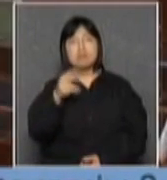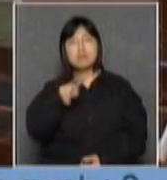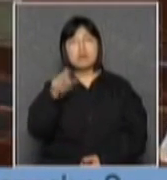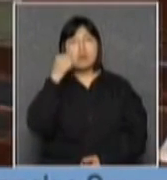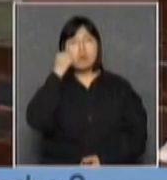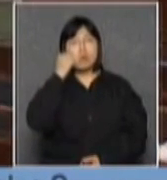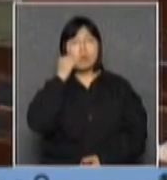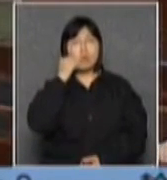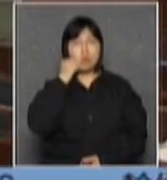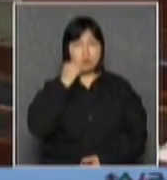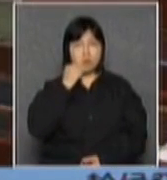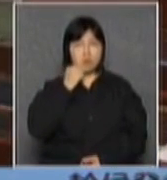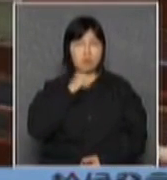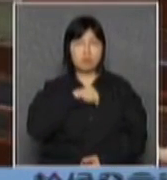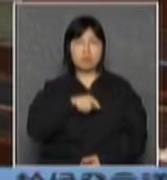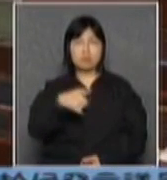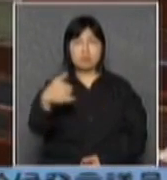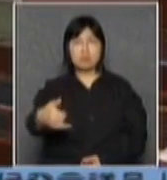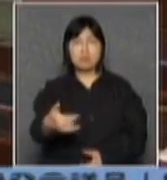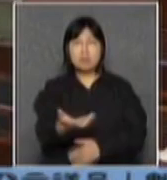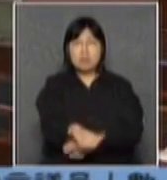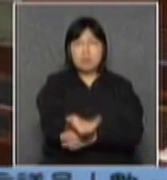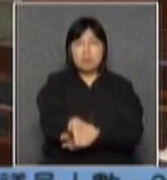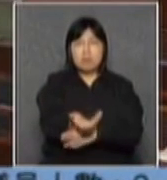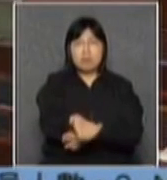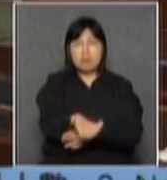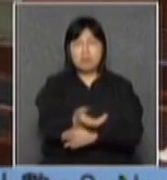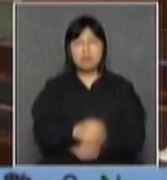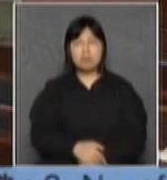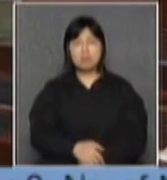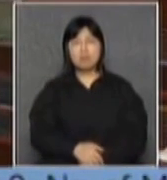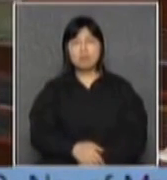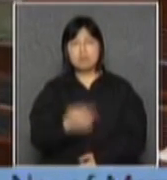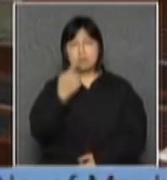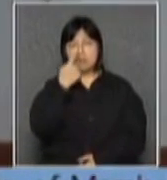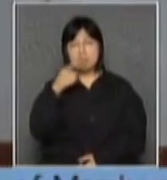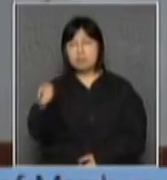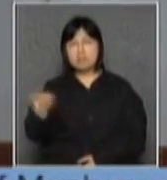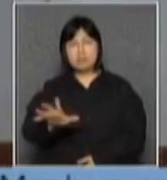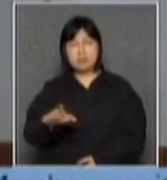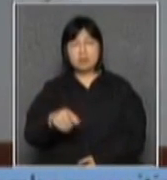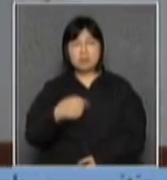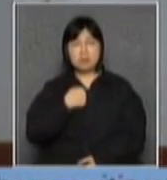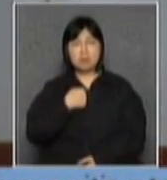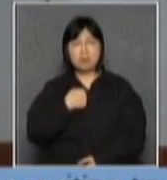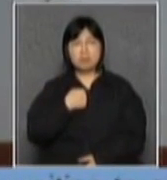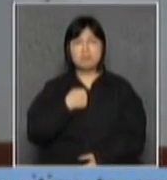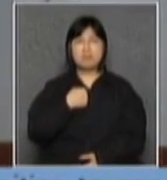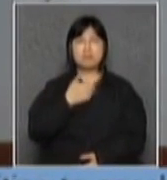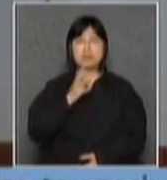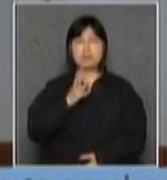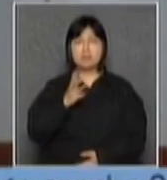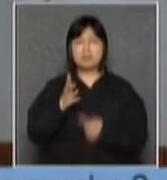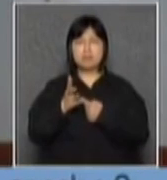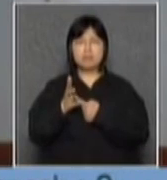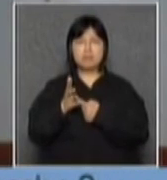家坐咗喺度乞食，我啊唔係佢啊，我都覺得呢500蚊真係